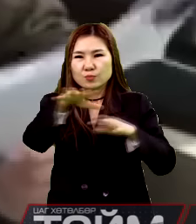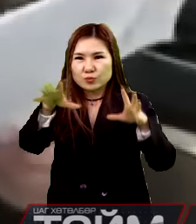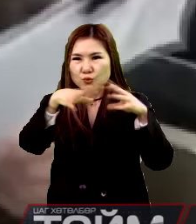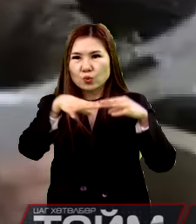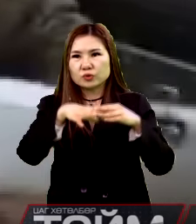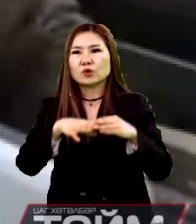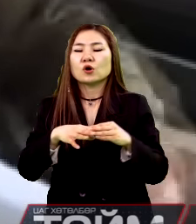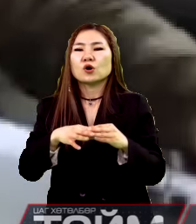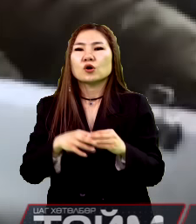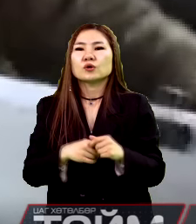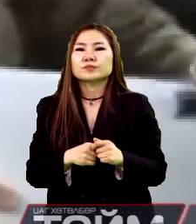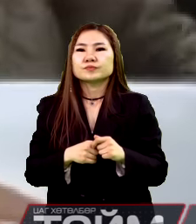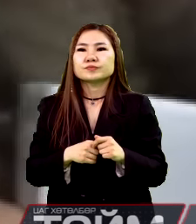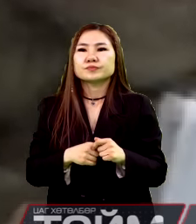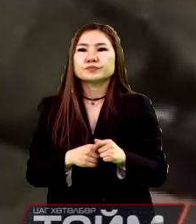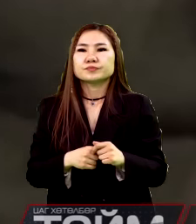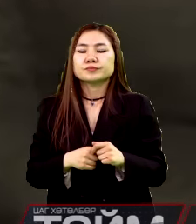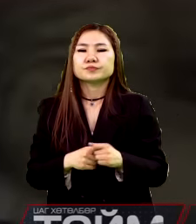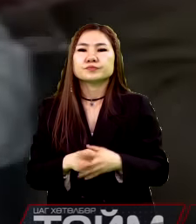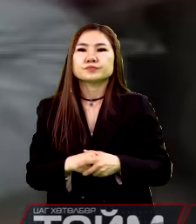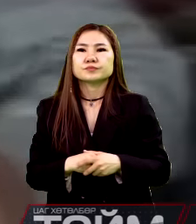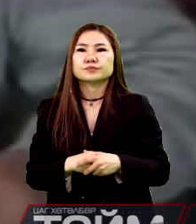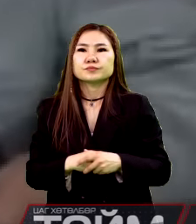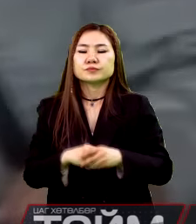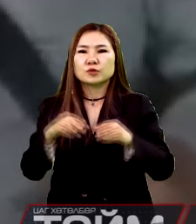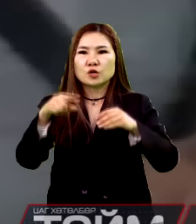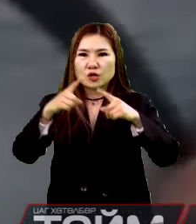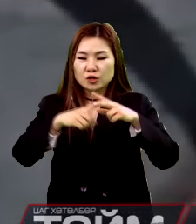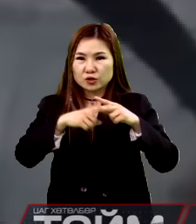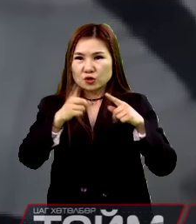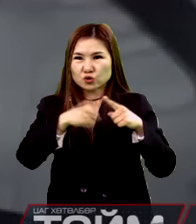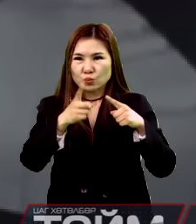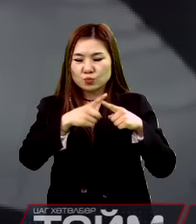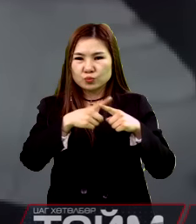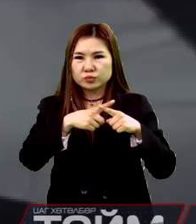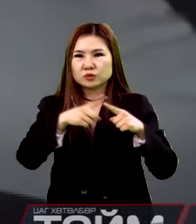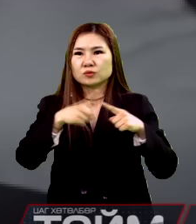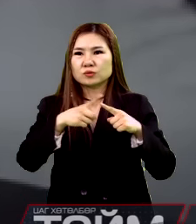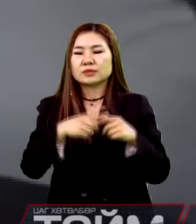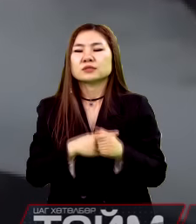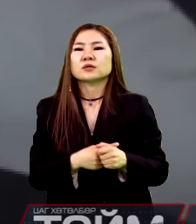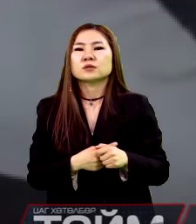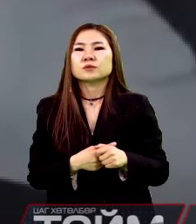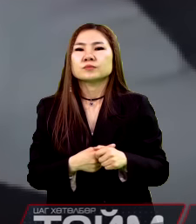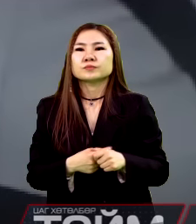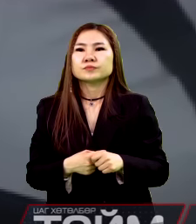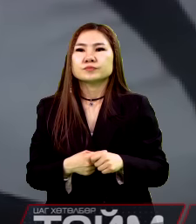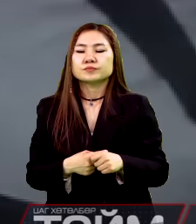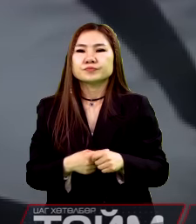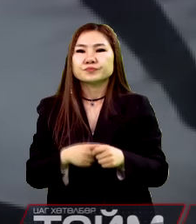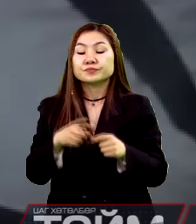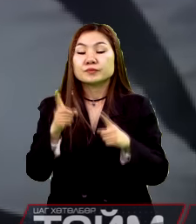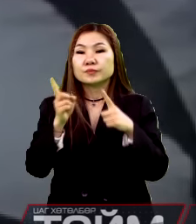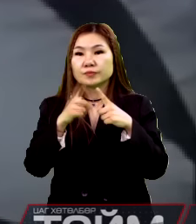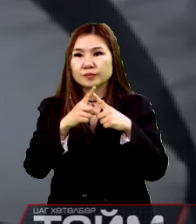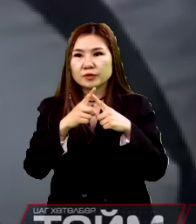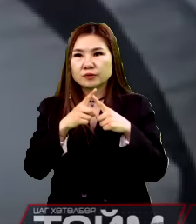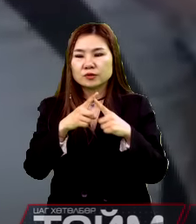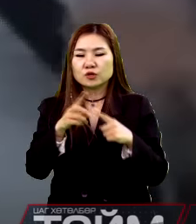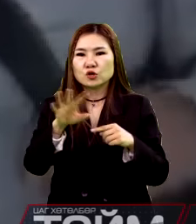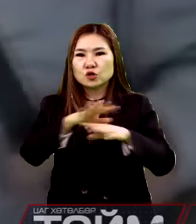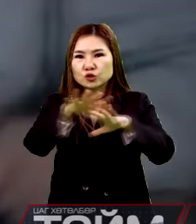байсан одоо энэ одоо ингэ төмөр тулаас ийцэн энэ хүн доогуурны ухаар нураад унуул яах вэ Ийм учраас энэ нэгдүгээрт